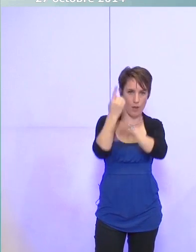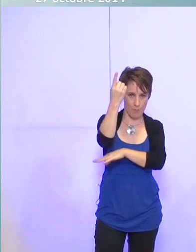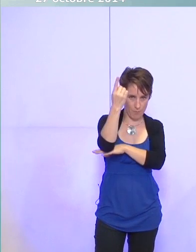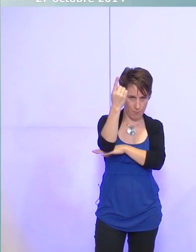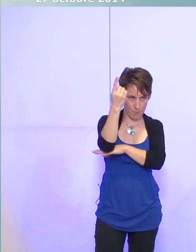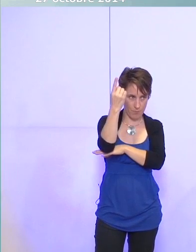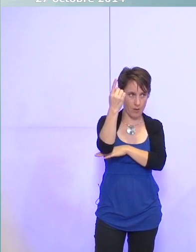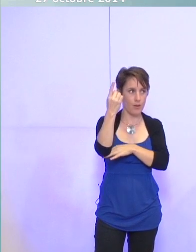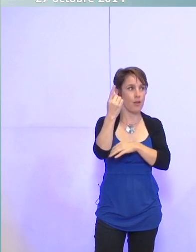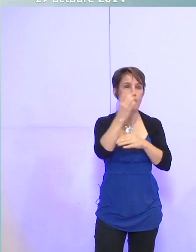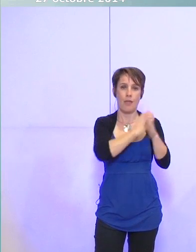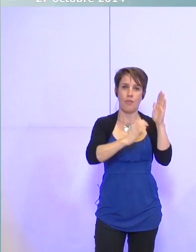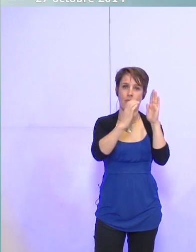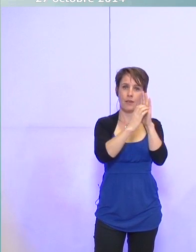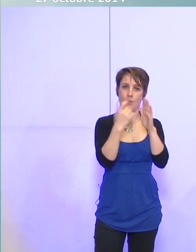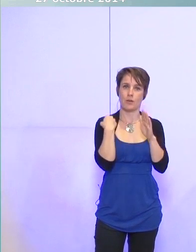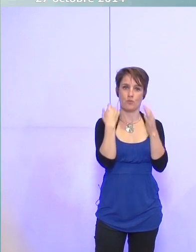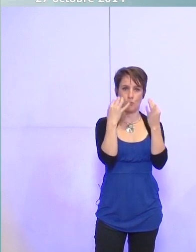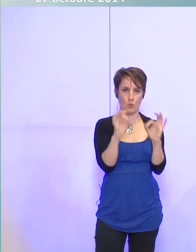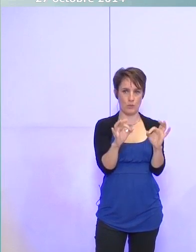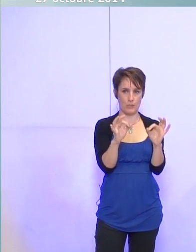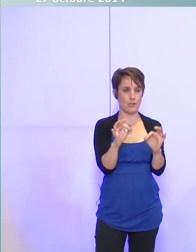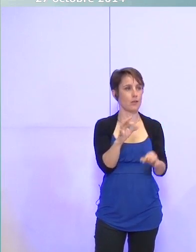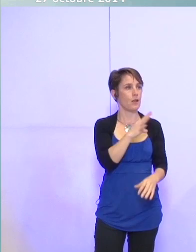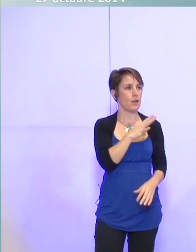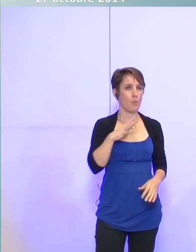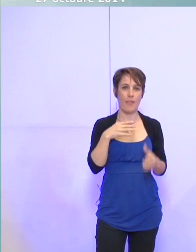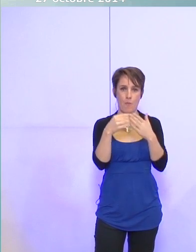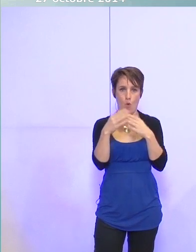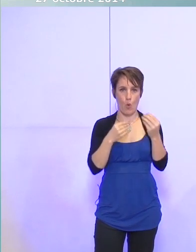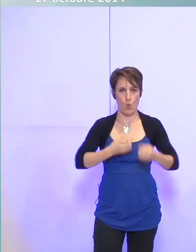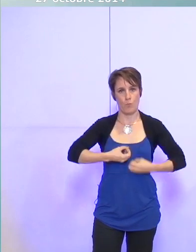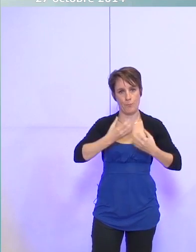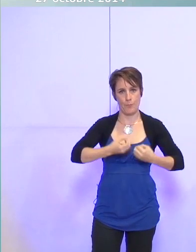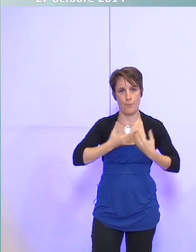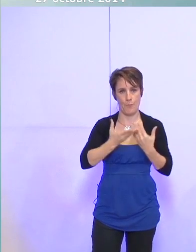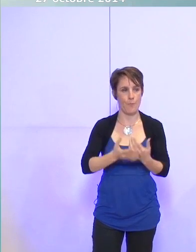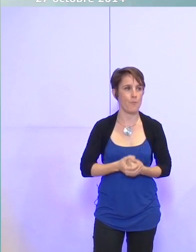10, qui vous est exposée par Lucille Lheureux.